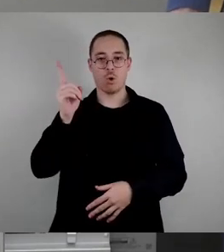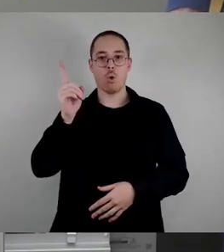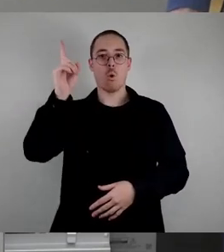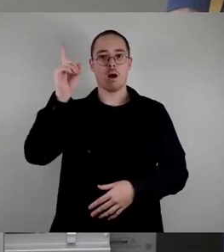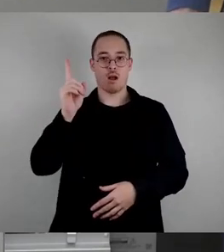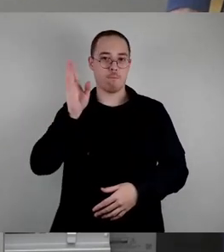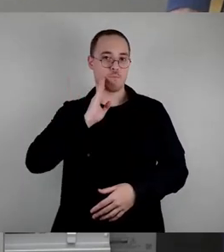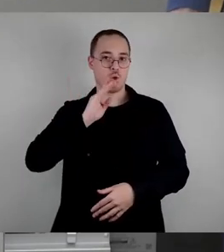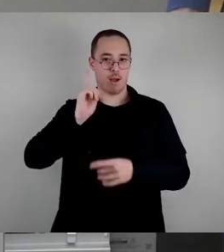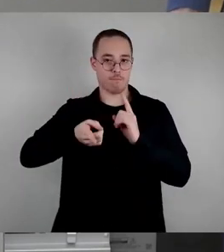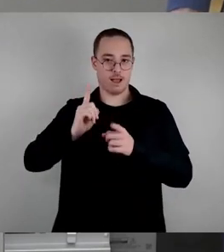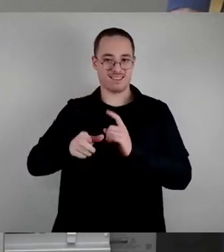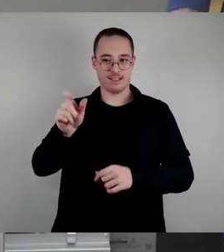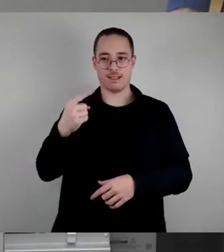ändern,